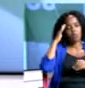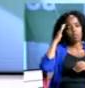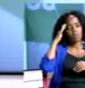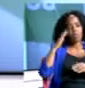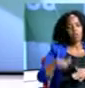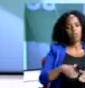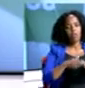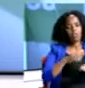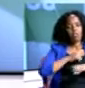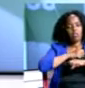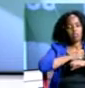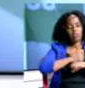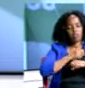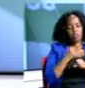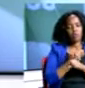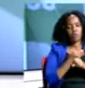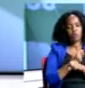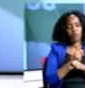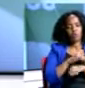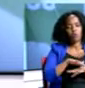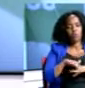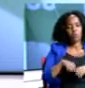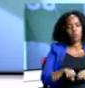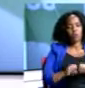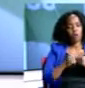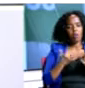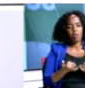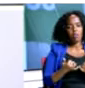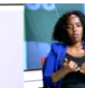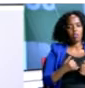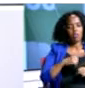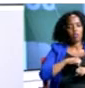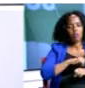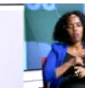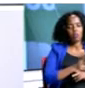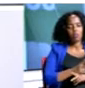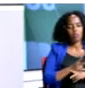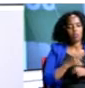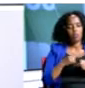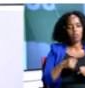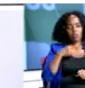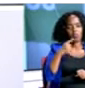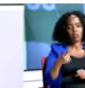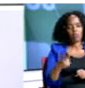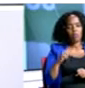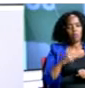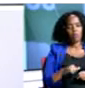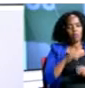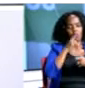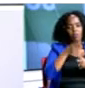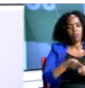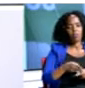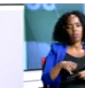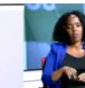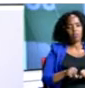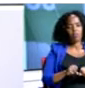karaa ittiin ittisan sun yoo hojiirra oolche dhibee kanaa amma dandeenya gochuu dandeenya kan jedhu hawaasa hubachuu danda'u qabu. Hayyee ulfaadha horaa